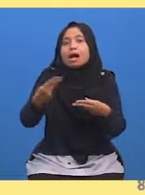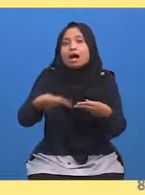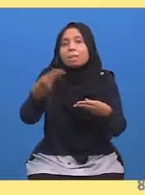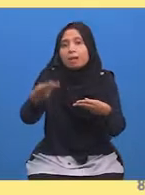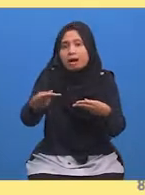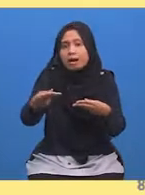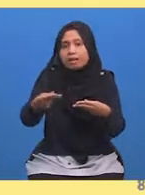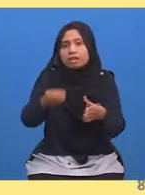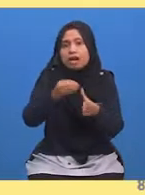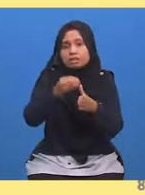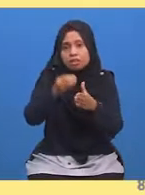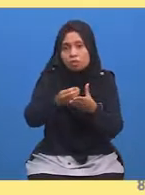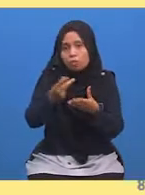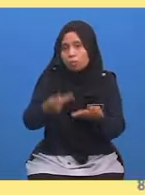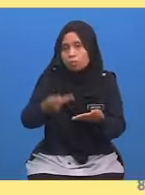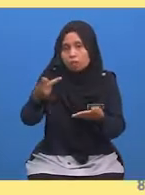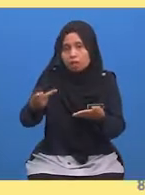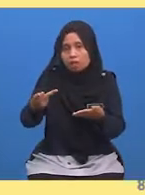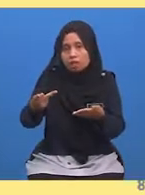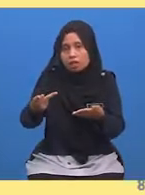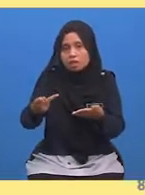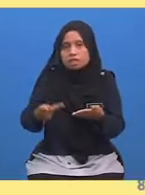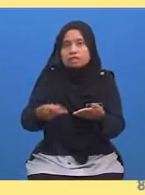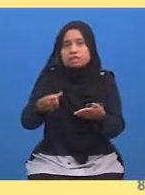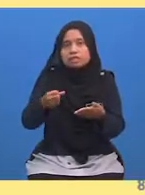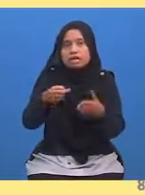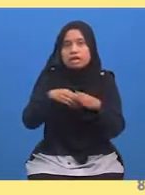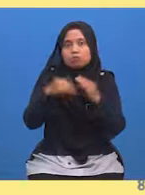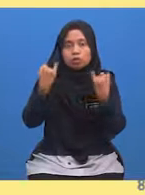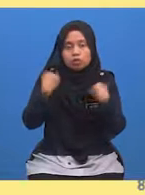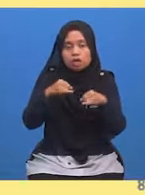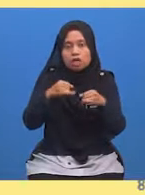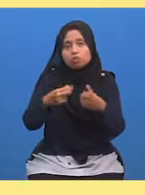mentah atau produk secara jualan kredit.